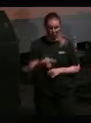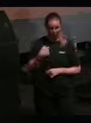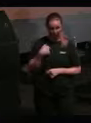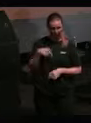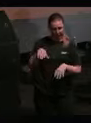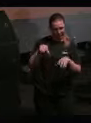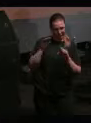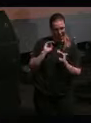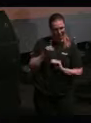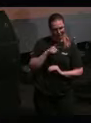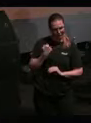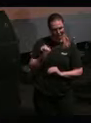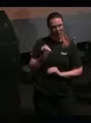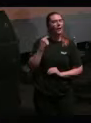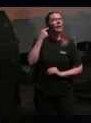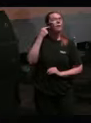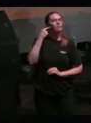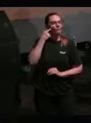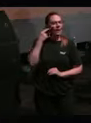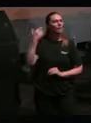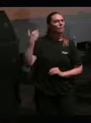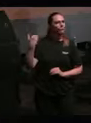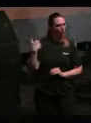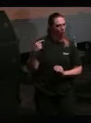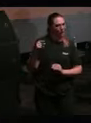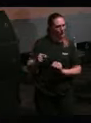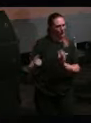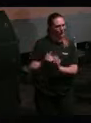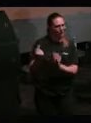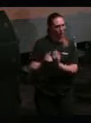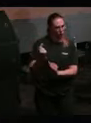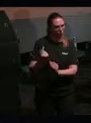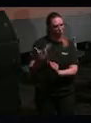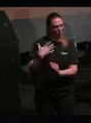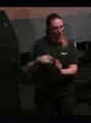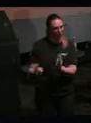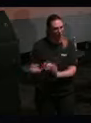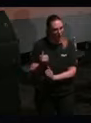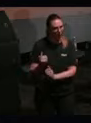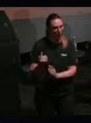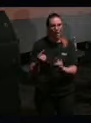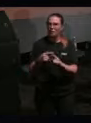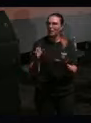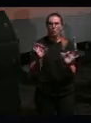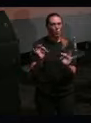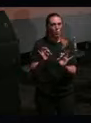at vi har visst om at dette en situasjon som kommer veldig lenge, men så har vi ikke agert ut